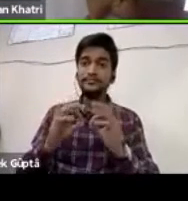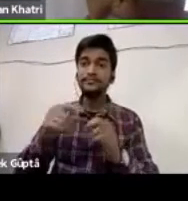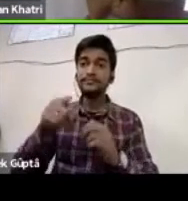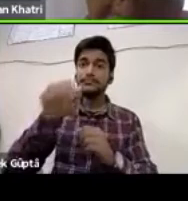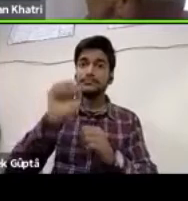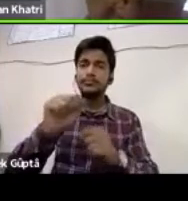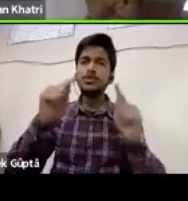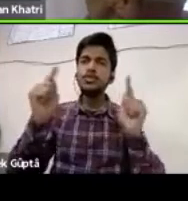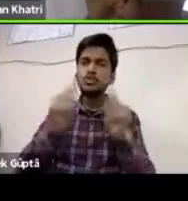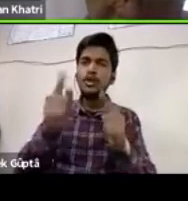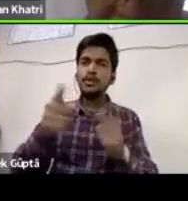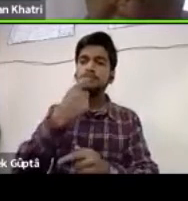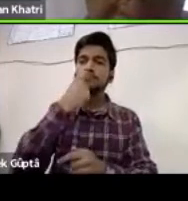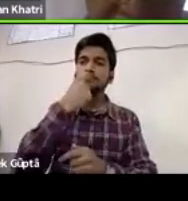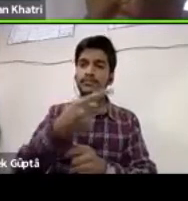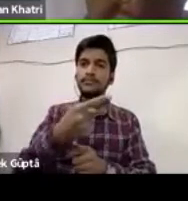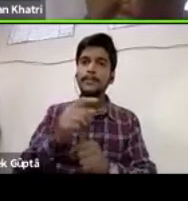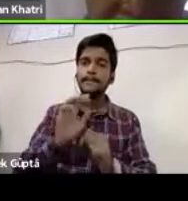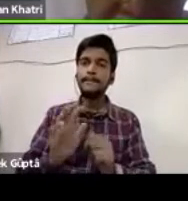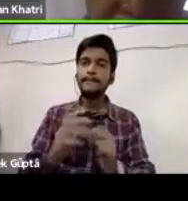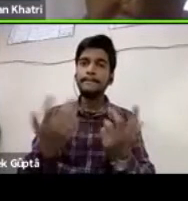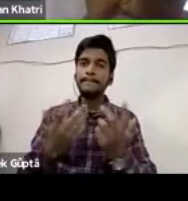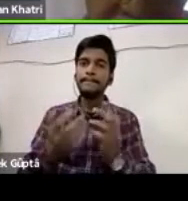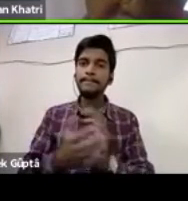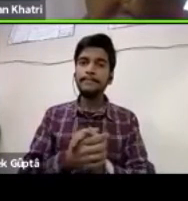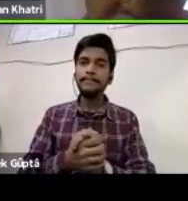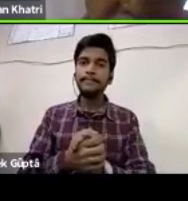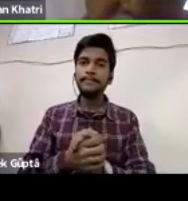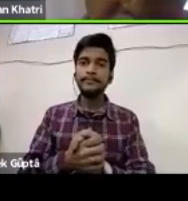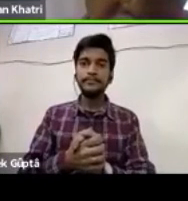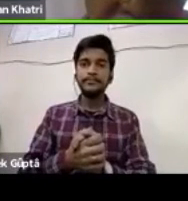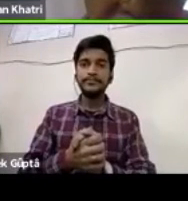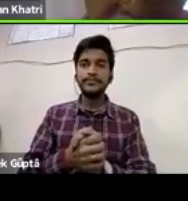ये है, शॉर्ट जवाब ये है कि